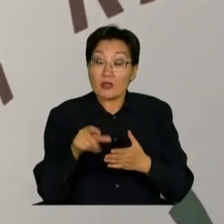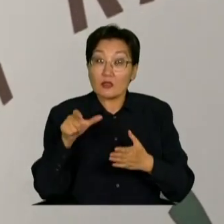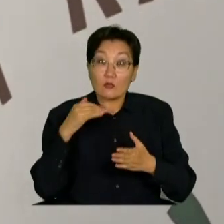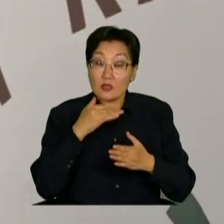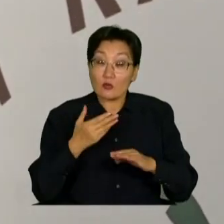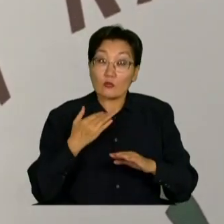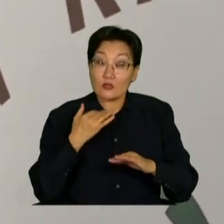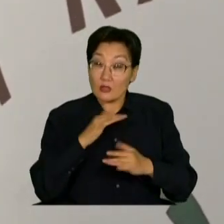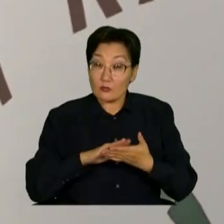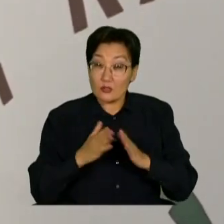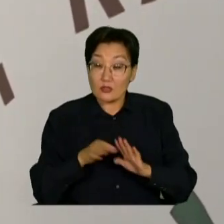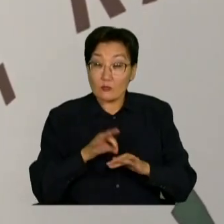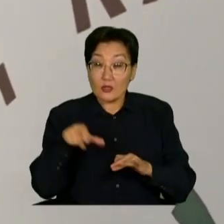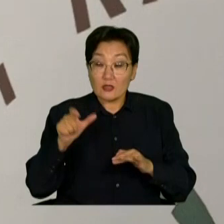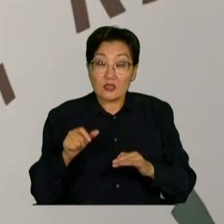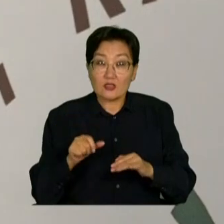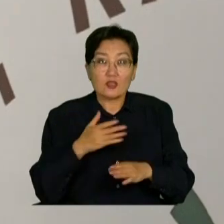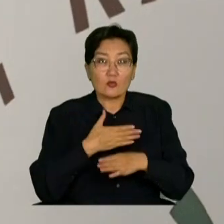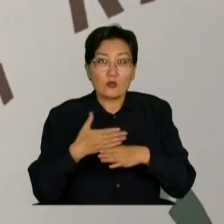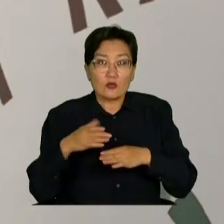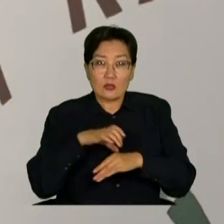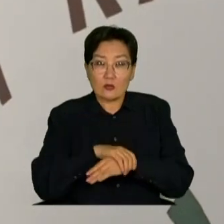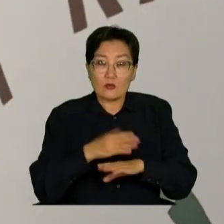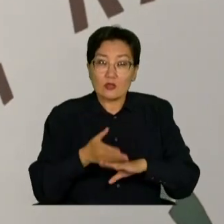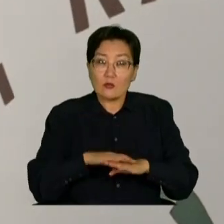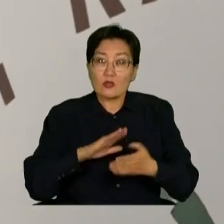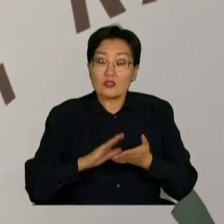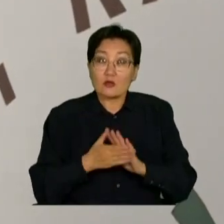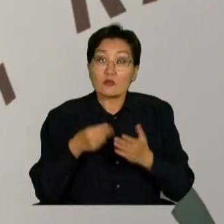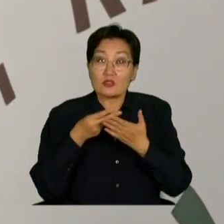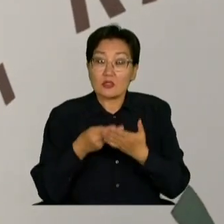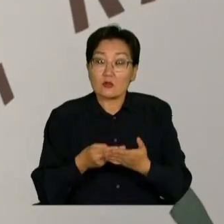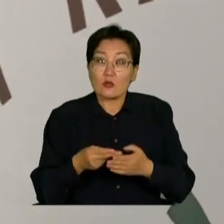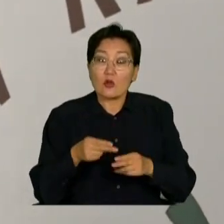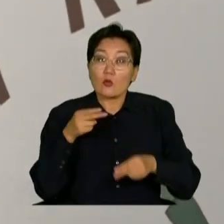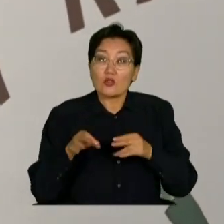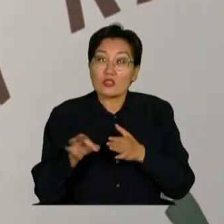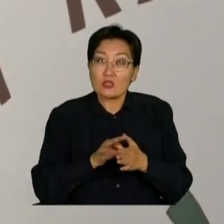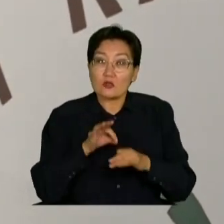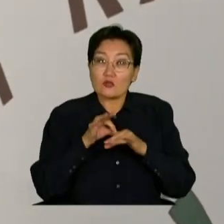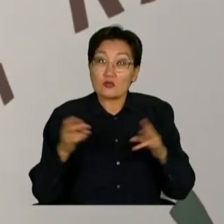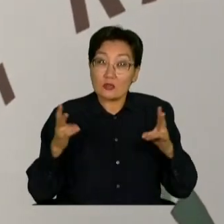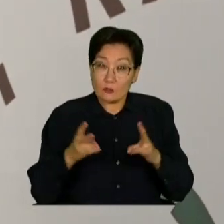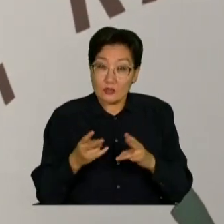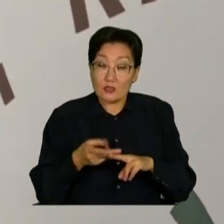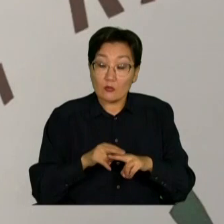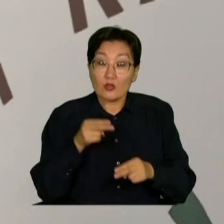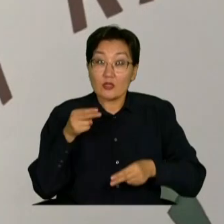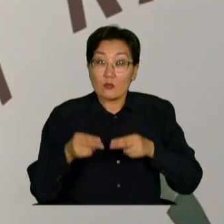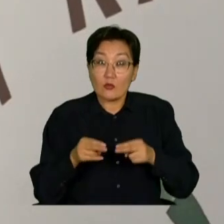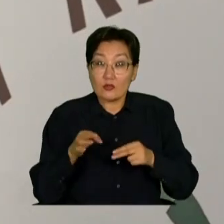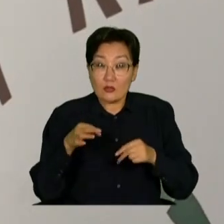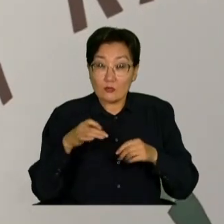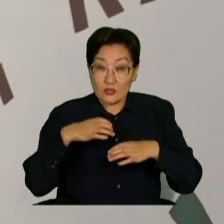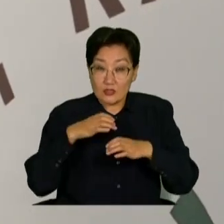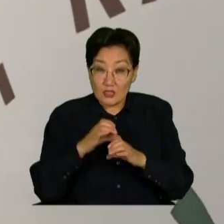көп жағдайда науқастар кеш анықталады. Бізге ауыр жағдайда түсетіндіктен отаны жедел жасауға мәжбүр болып жатамыз. Аталған ота оптикалық